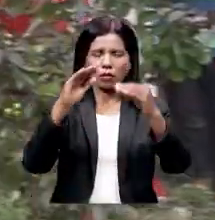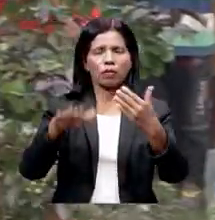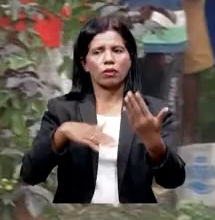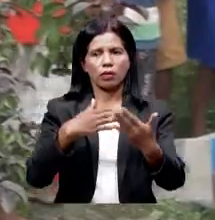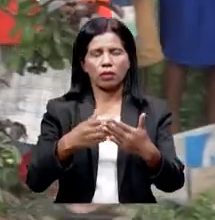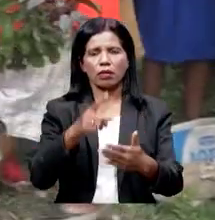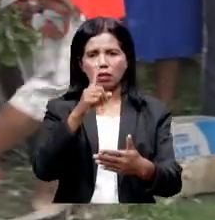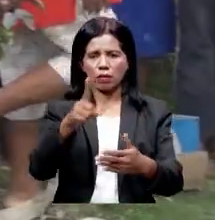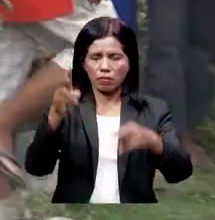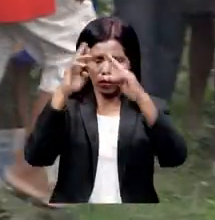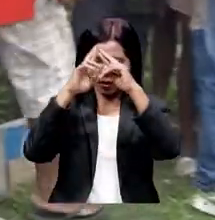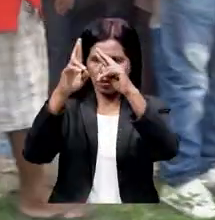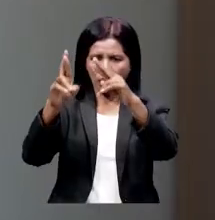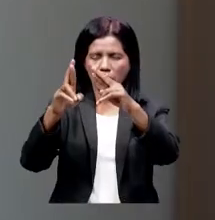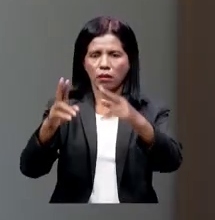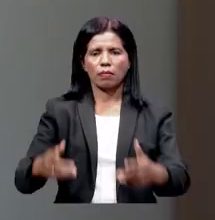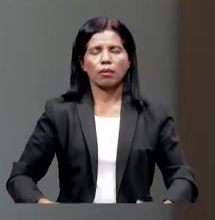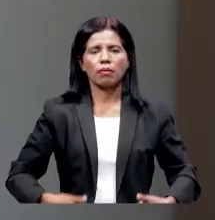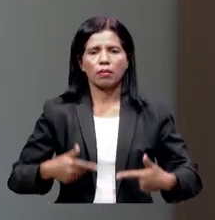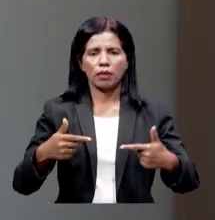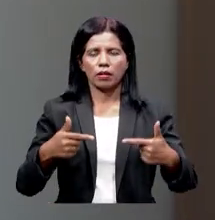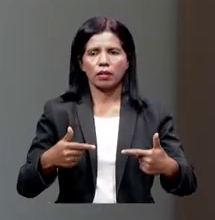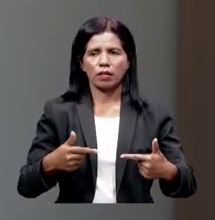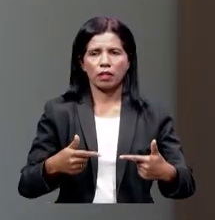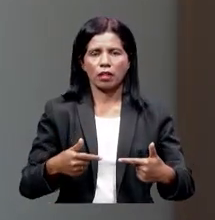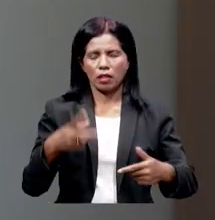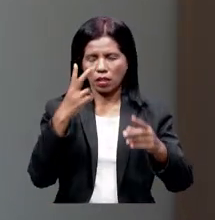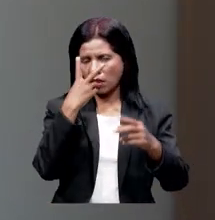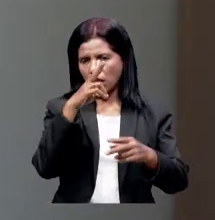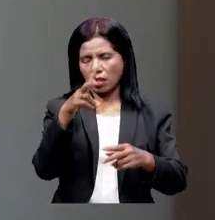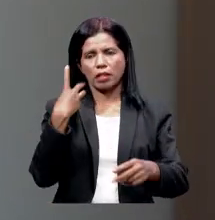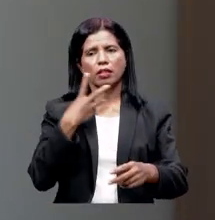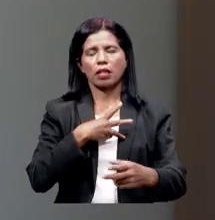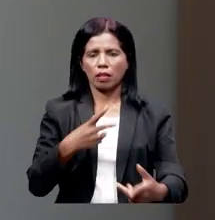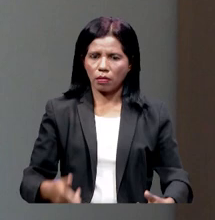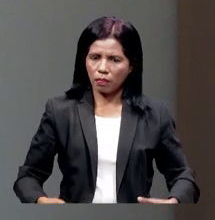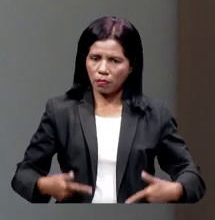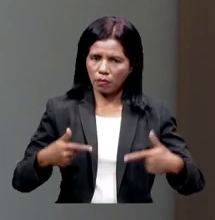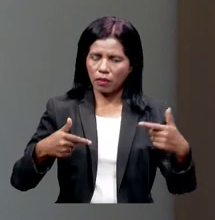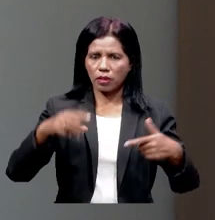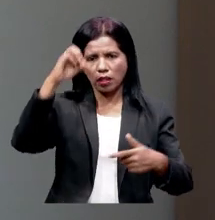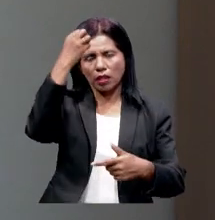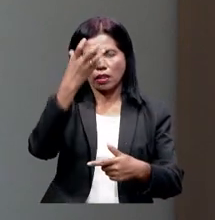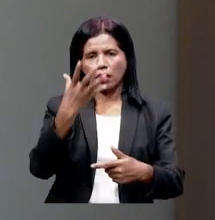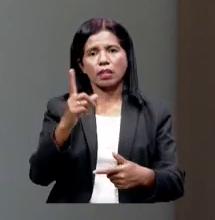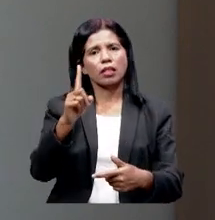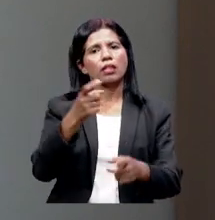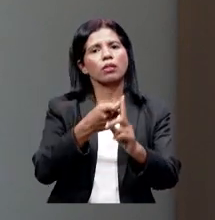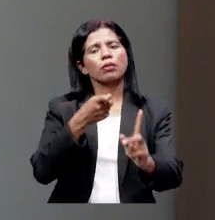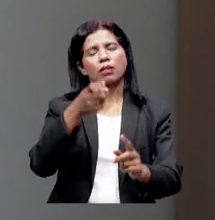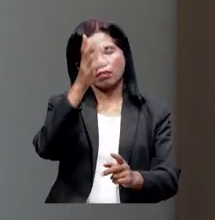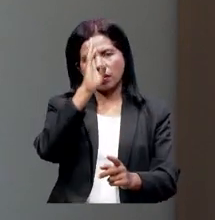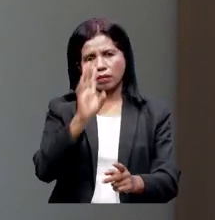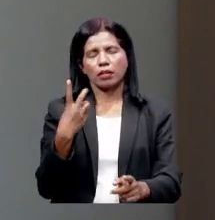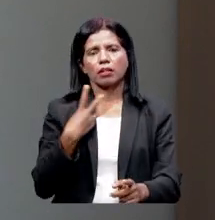ida maga respeito ba Moris. Nune dignifika ita ninia Moris dene nene, grasa ida usi meroma. Nebita